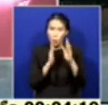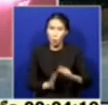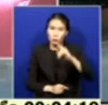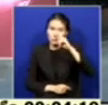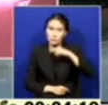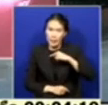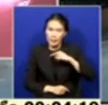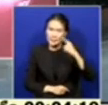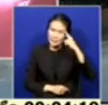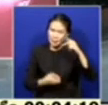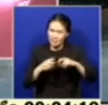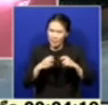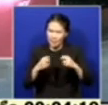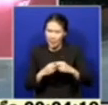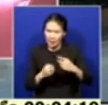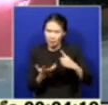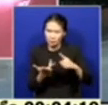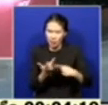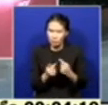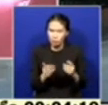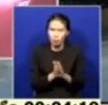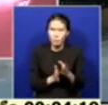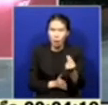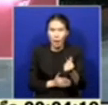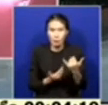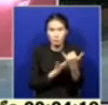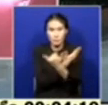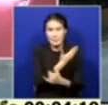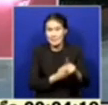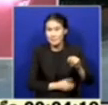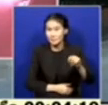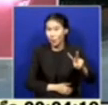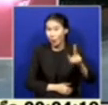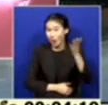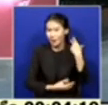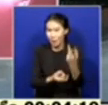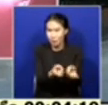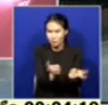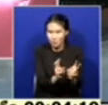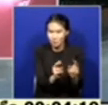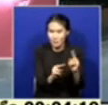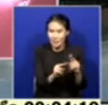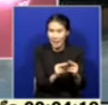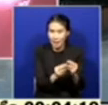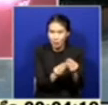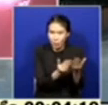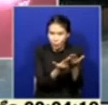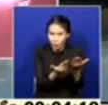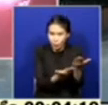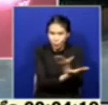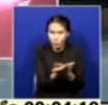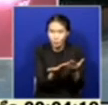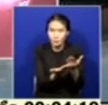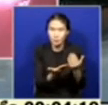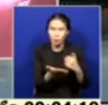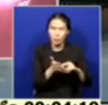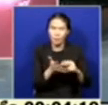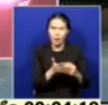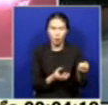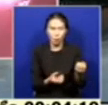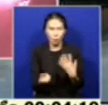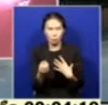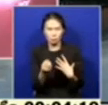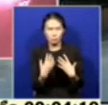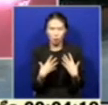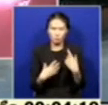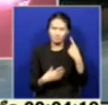ความจำเป็นของสังคมมีอยู่เช่นนั้นจริงนะก็มีคำถามต่อไปว่า แล้วม.112เนี่ยเป็นที่เดือดร้อน